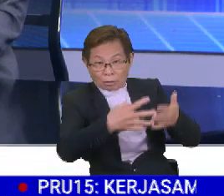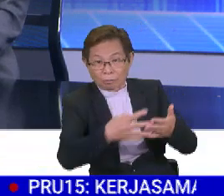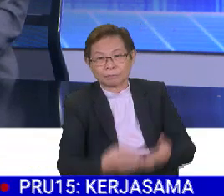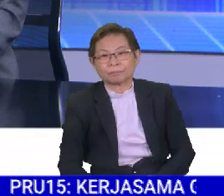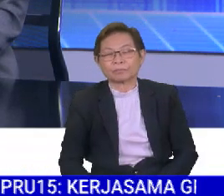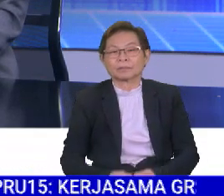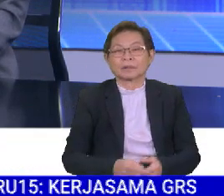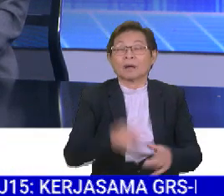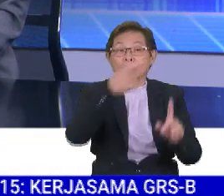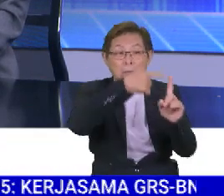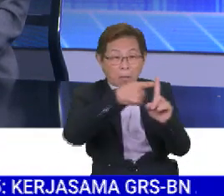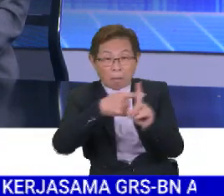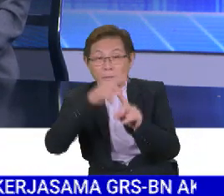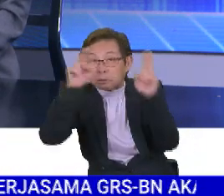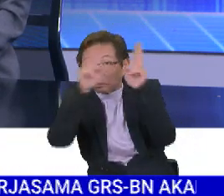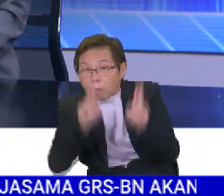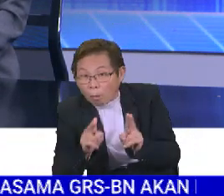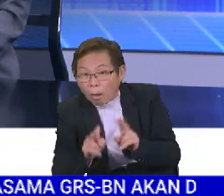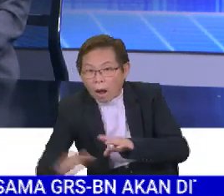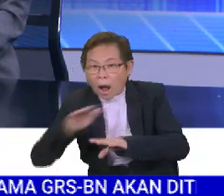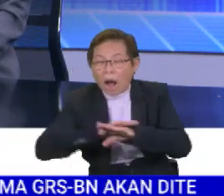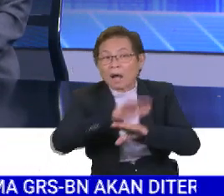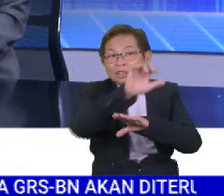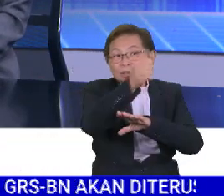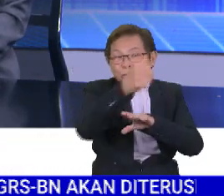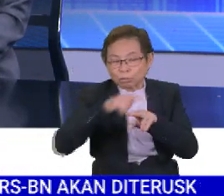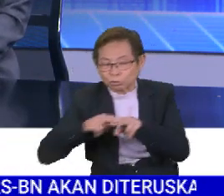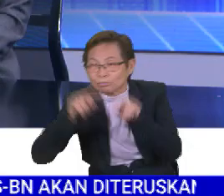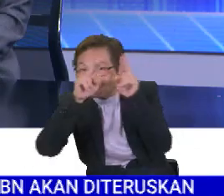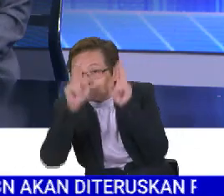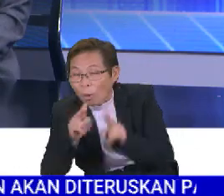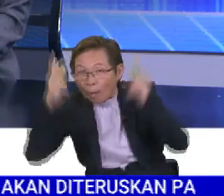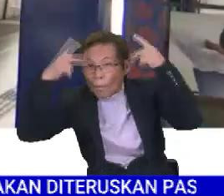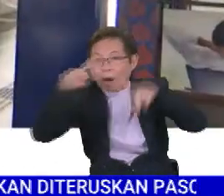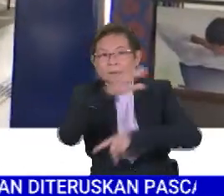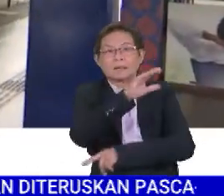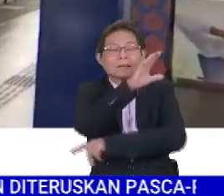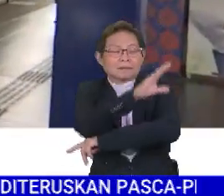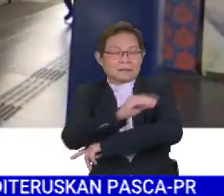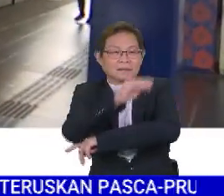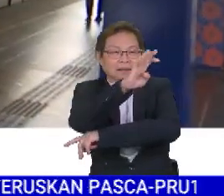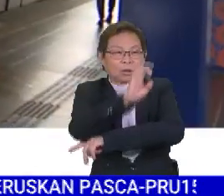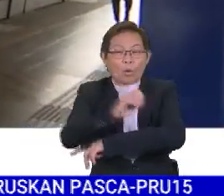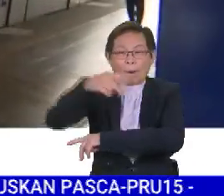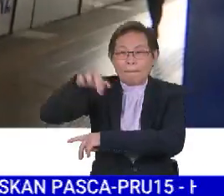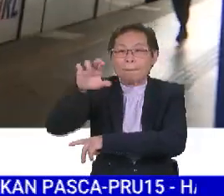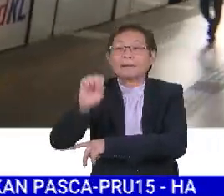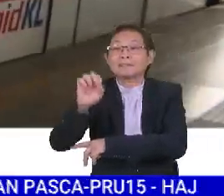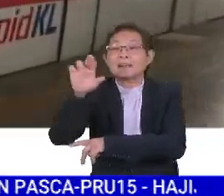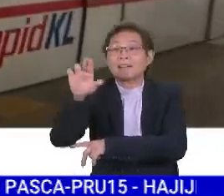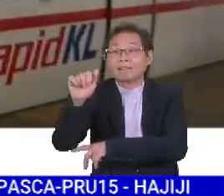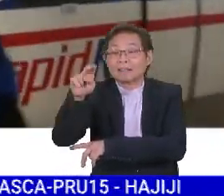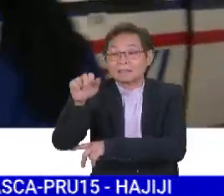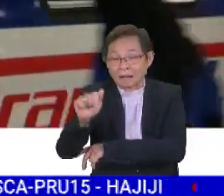positif diperoleh hasil ujian pergerakan ke atas 10 tren. Presiden dan Ketua Pegawai Eksekutif Prasarana Muhammad